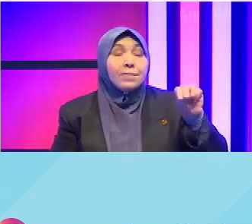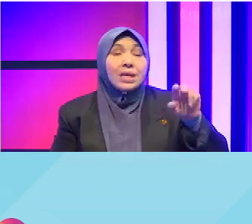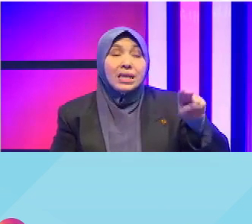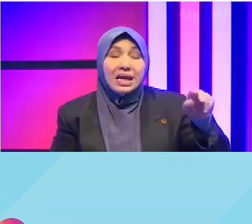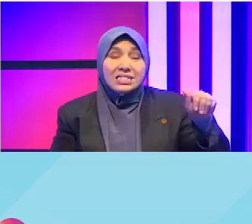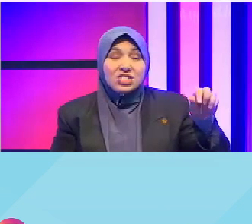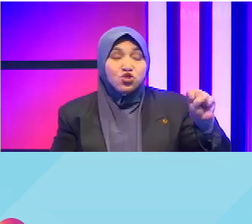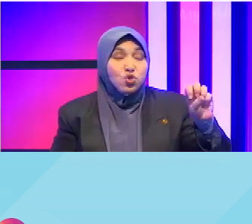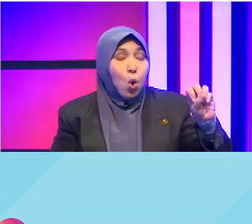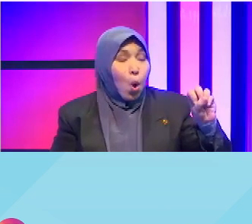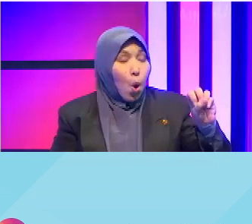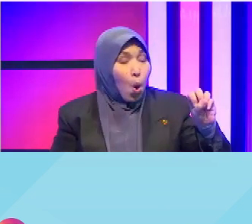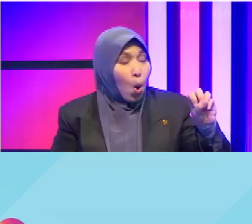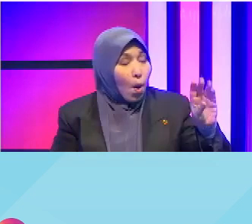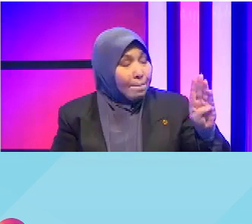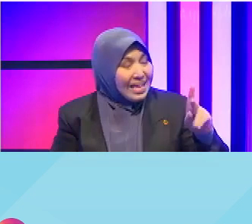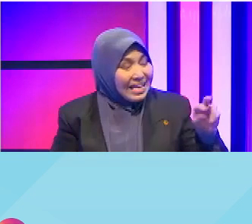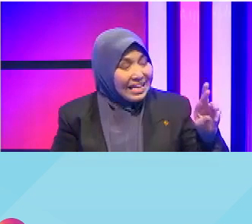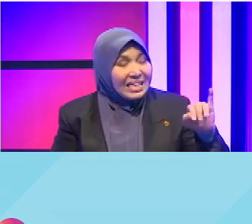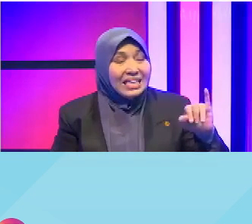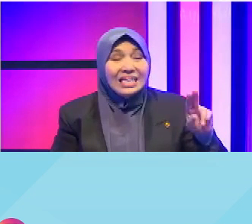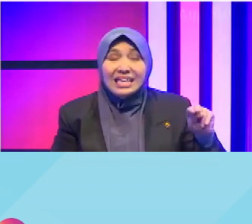luminofor biri